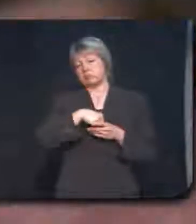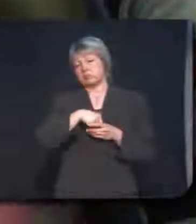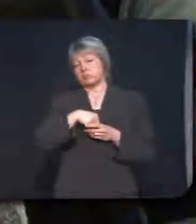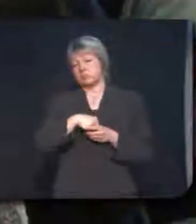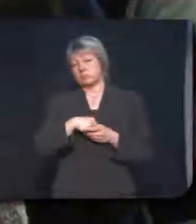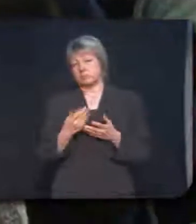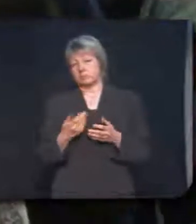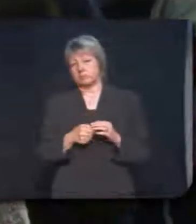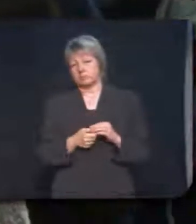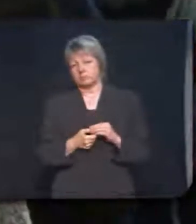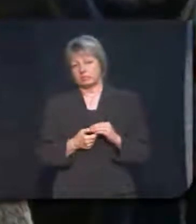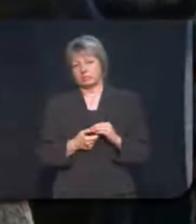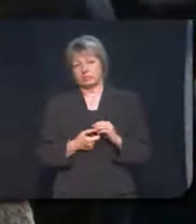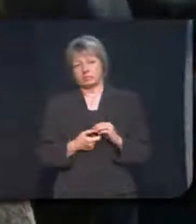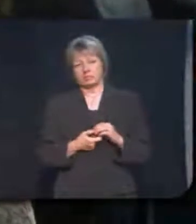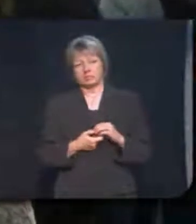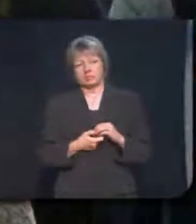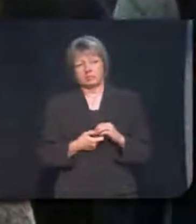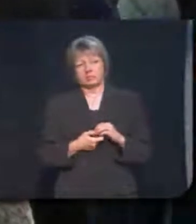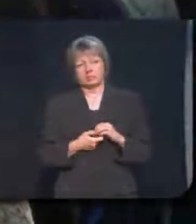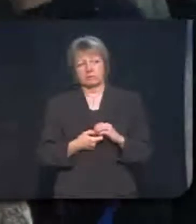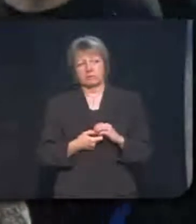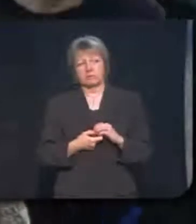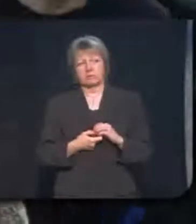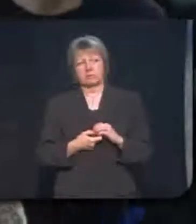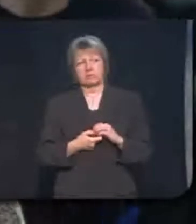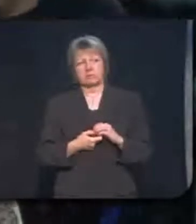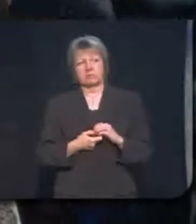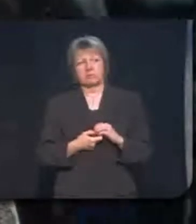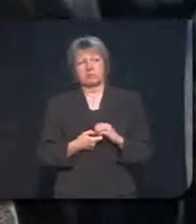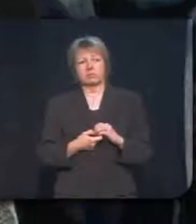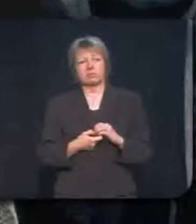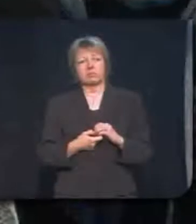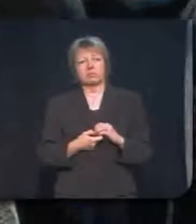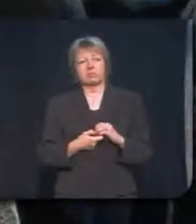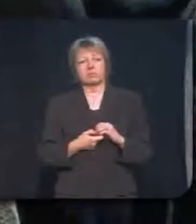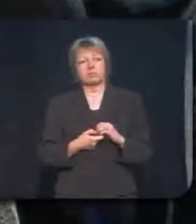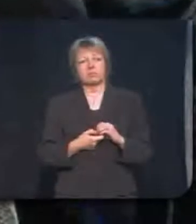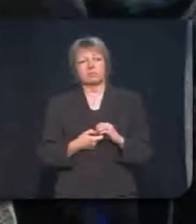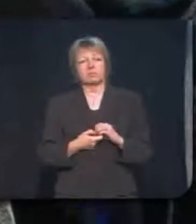gute Trick hat aber nicht geklappt dann sage ich einfach Nein